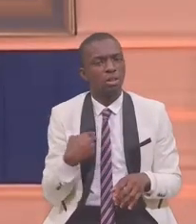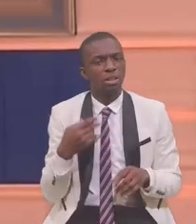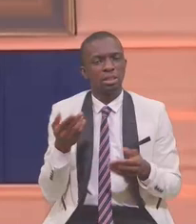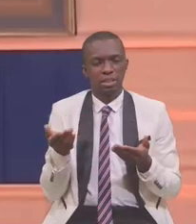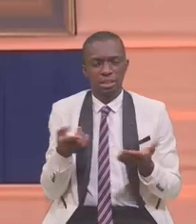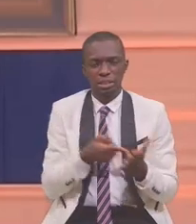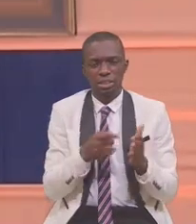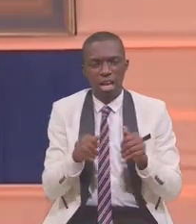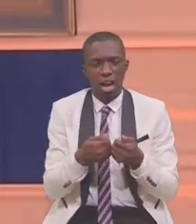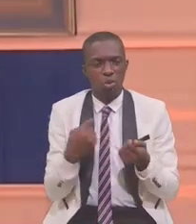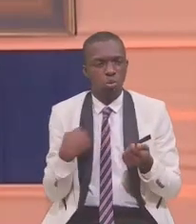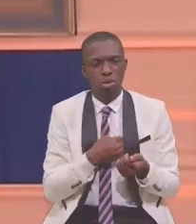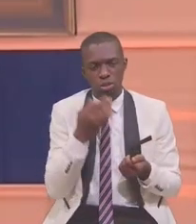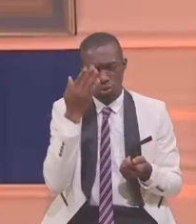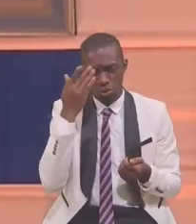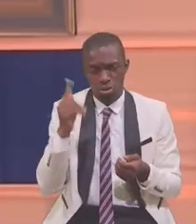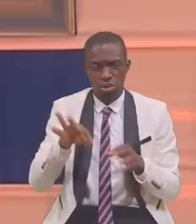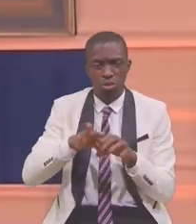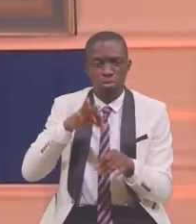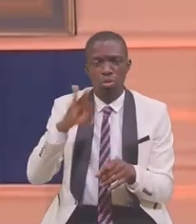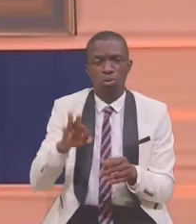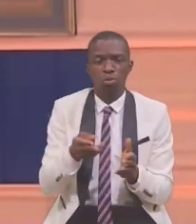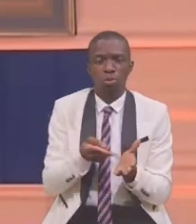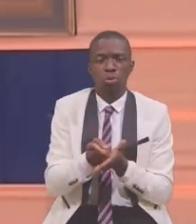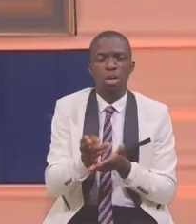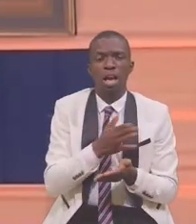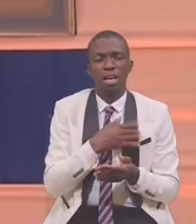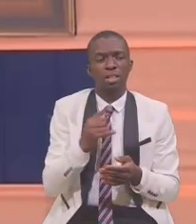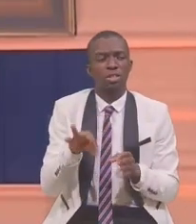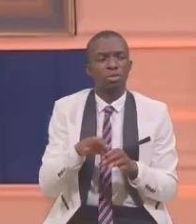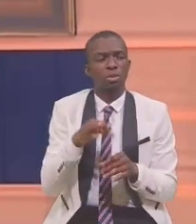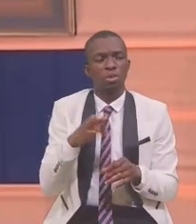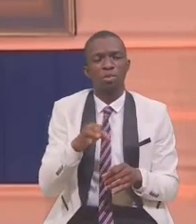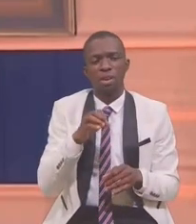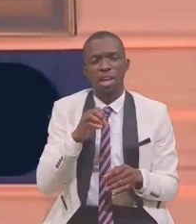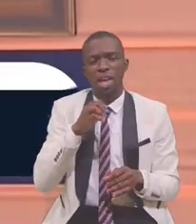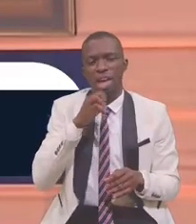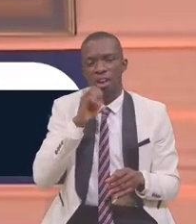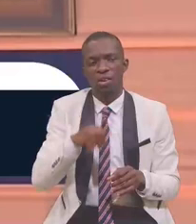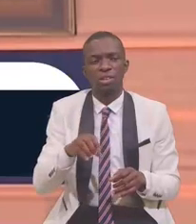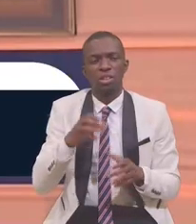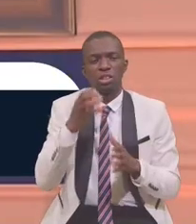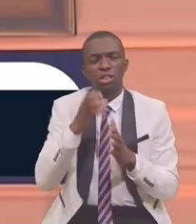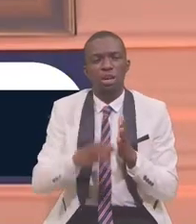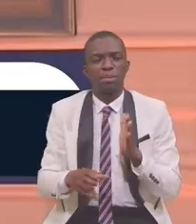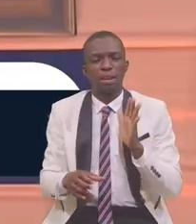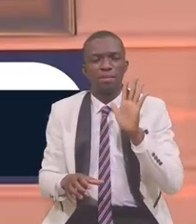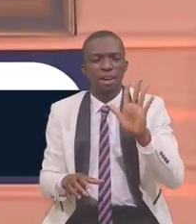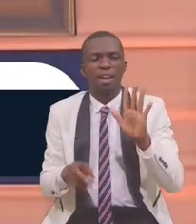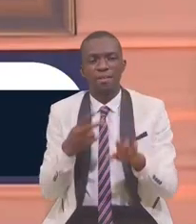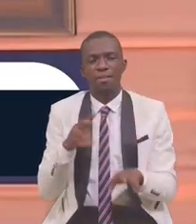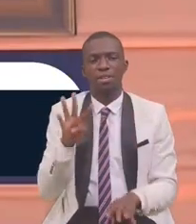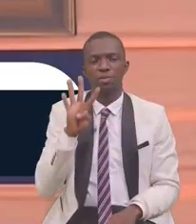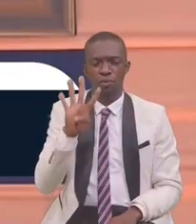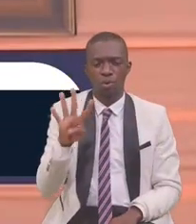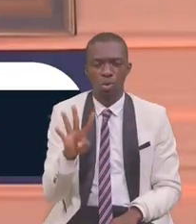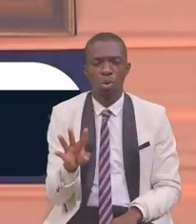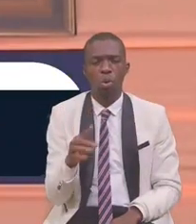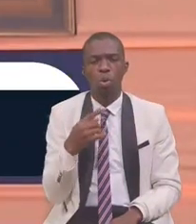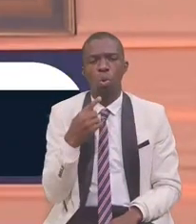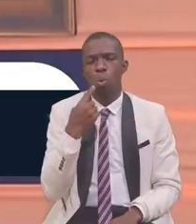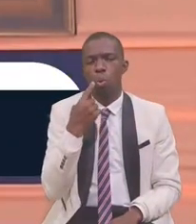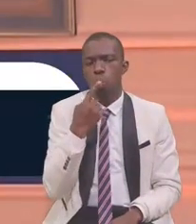l'erreur. Chapitre 5, verset 4. 1 Jean 5, 4. Parce que tout ce